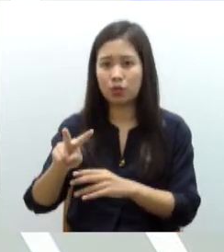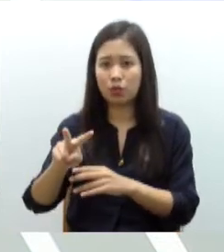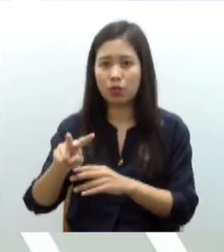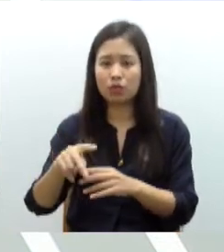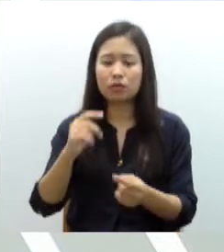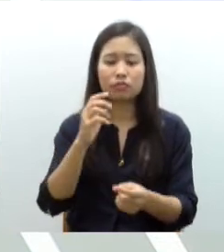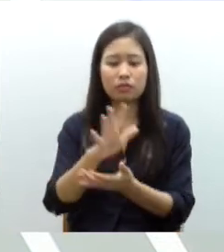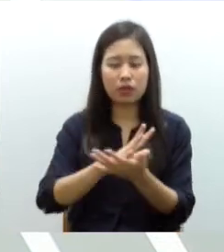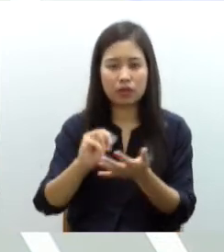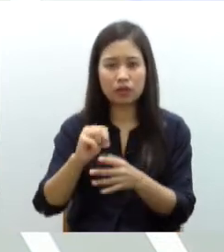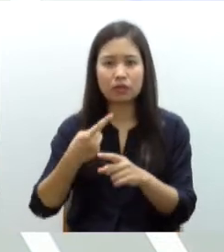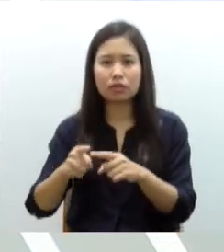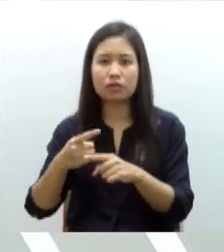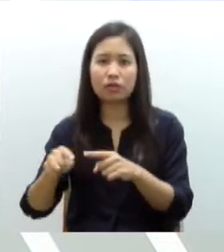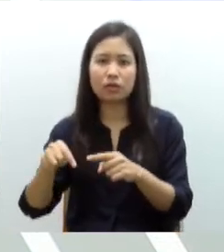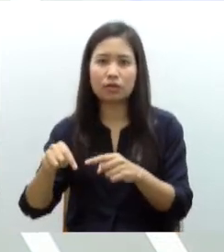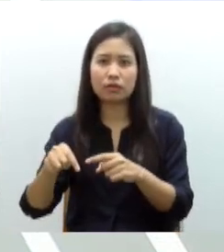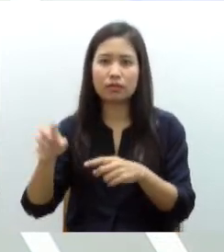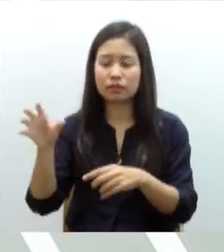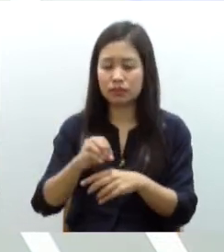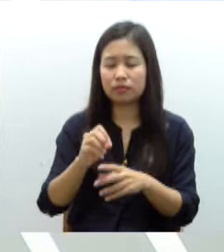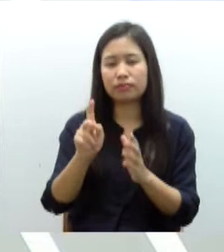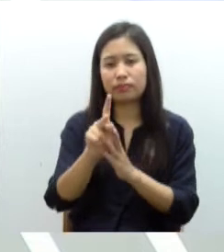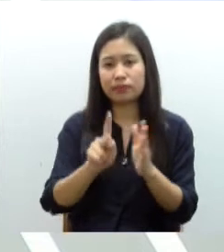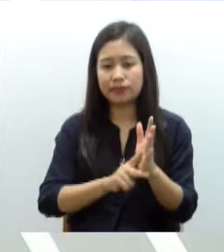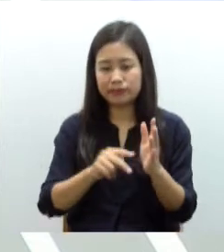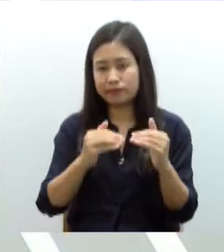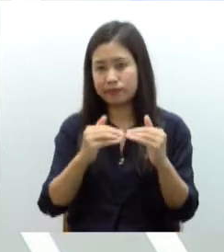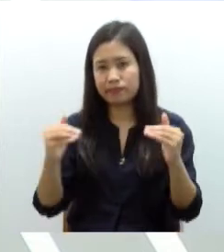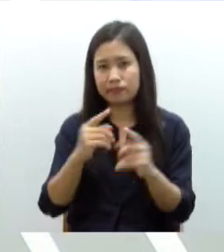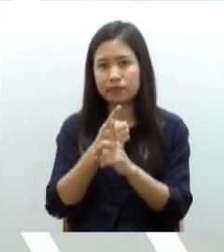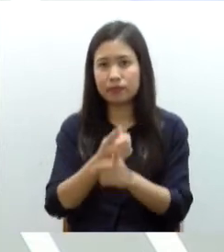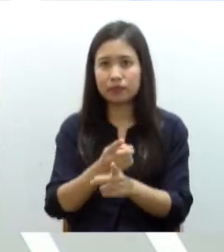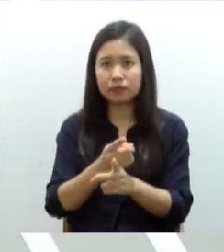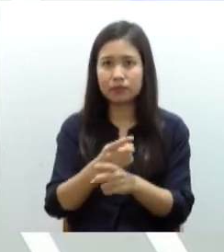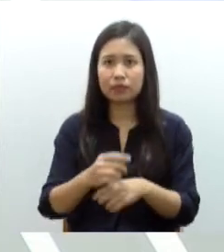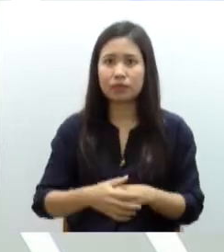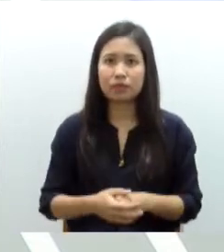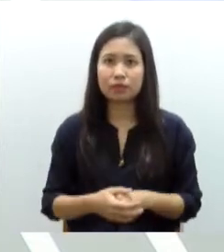างๆก็จะรวมว่าประมาณ 20,000 ก็เป็นประมาณ 50,000 โหนดนะครับอันนี้ก็ลักษณะเช่นเดียวกันอันนี้ก็เป็นจะ